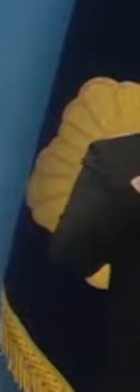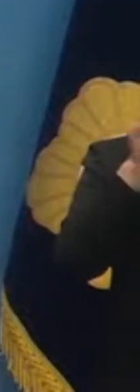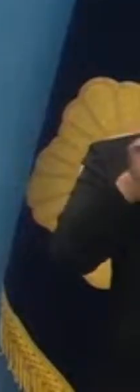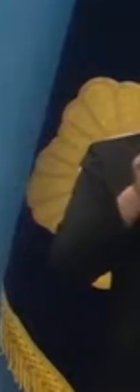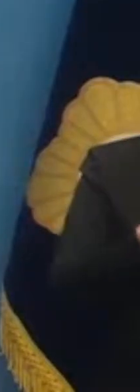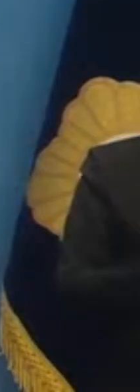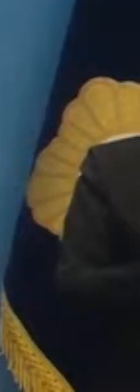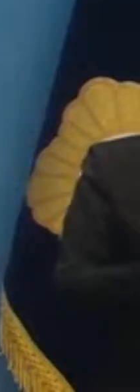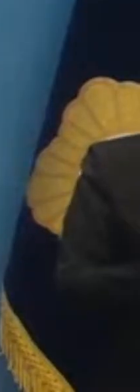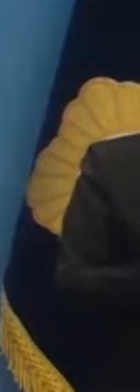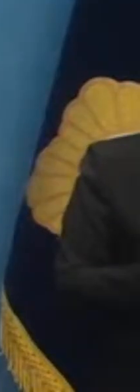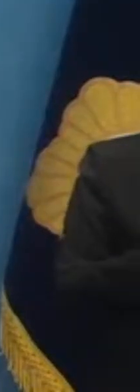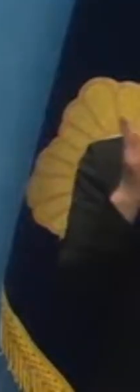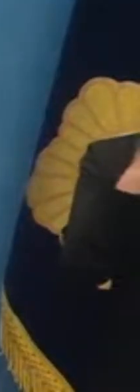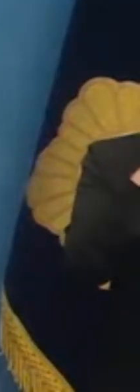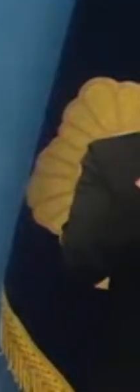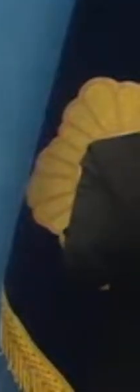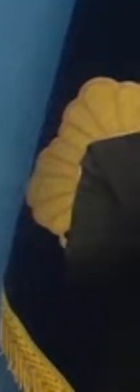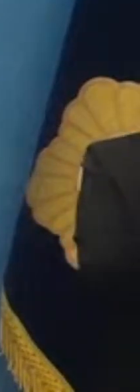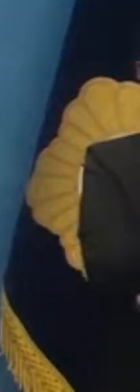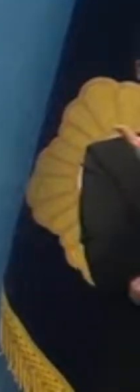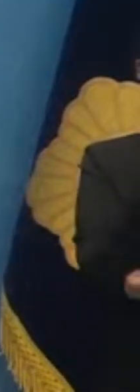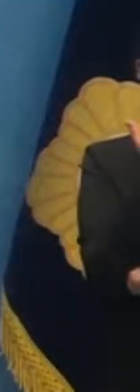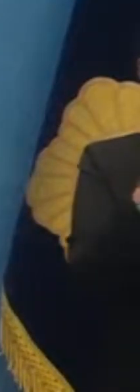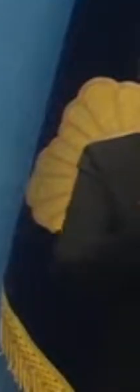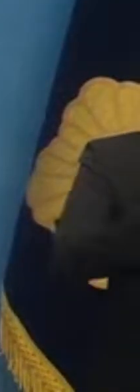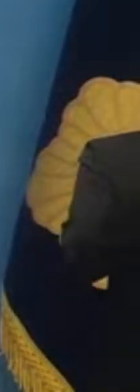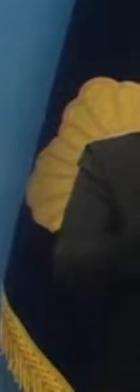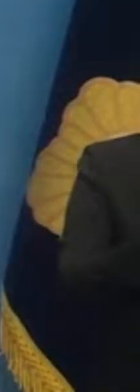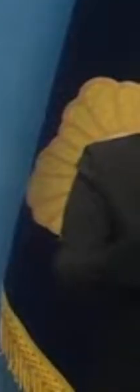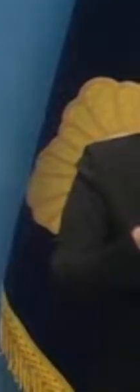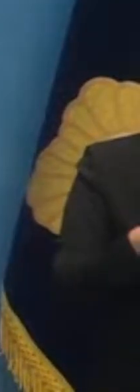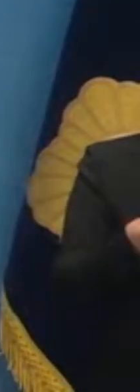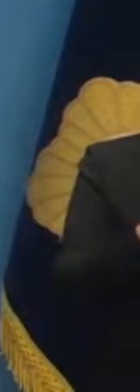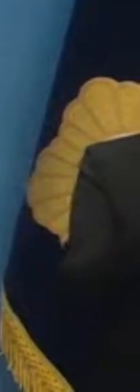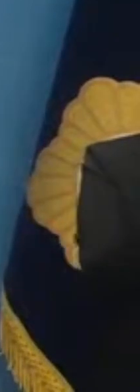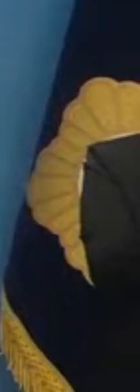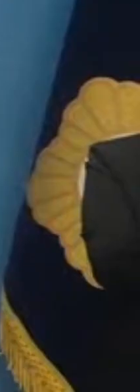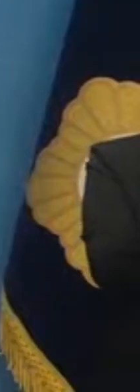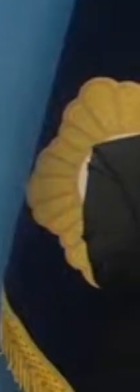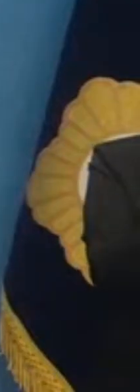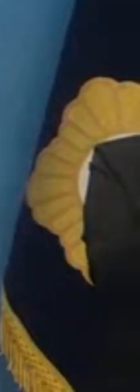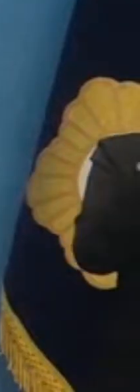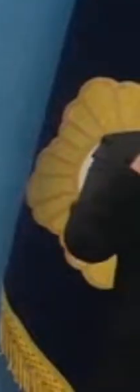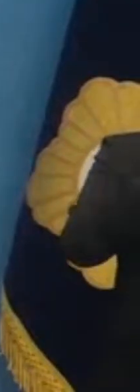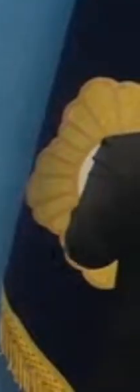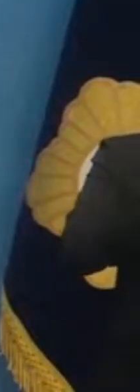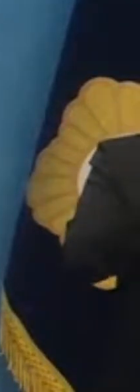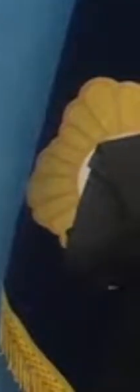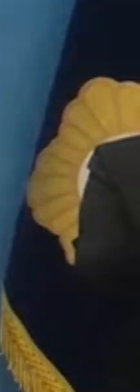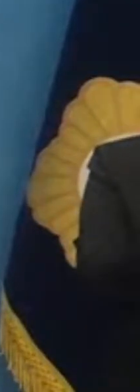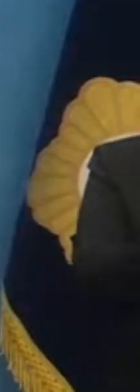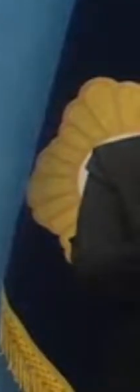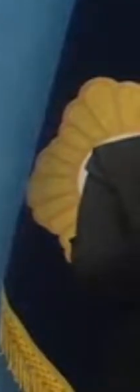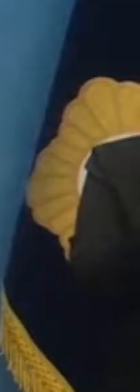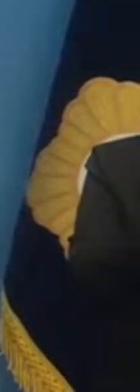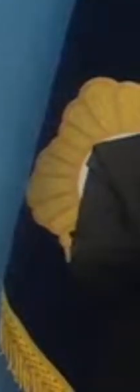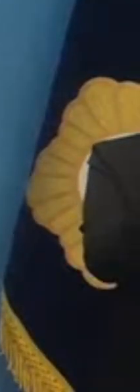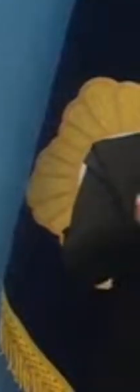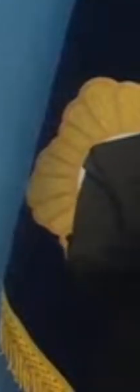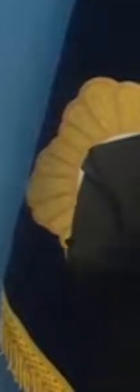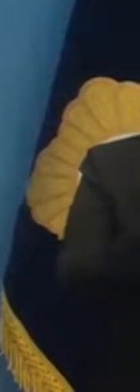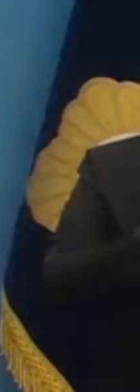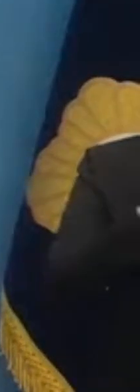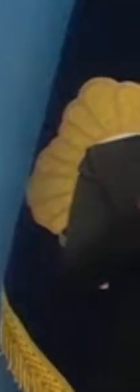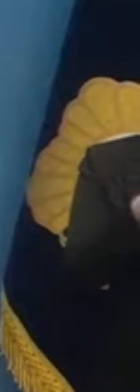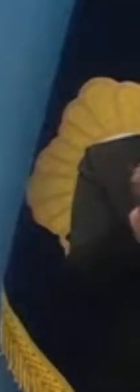채널의 영상 2건, 매일신문 유튜브 채널의 영상 1건에 대해 인터넷 선거보도심의위원회에 이의 신청했음을